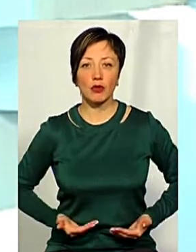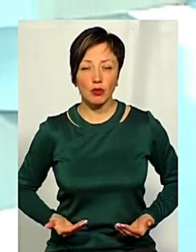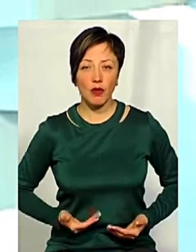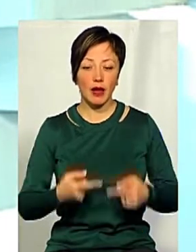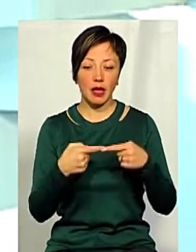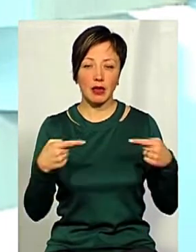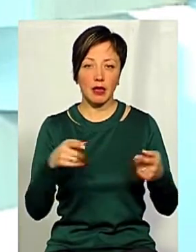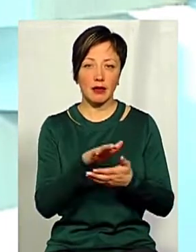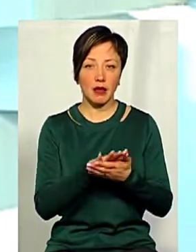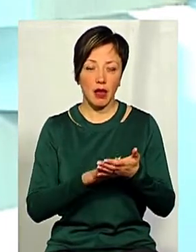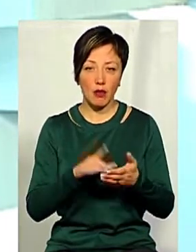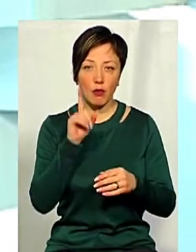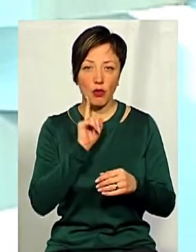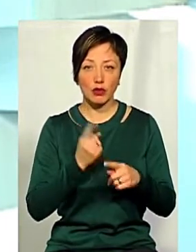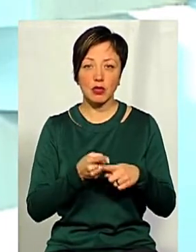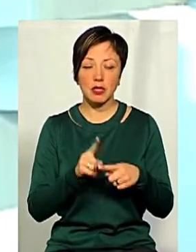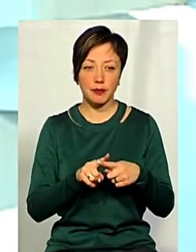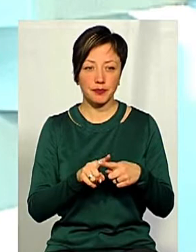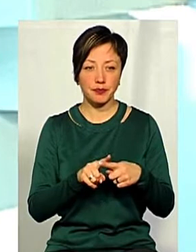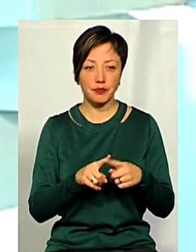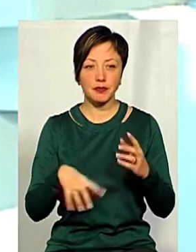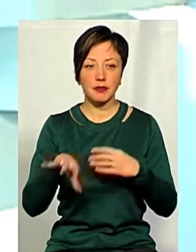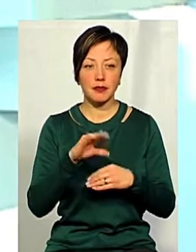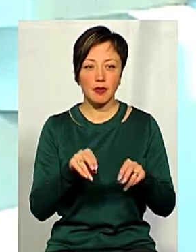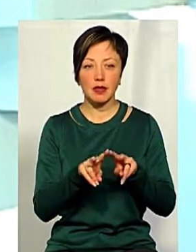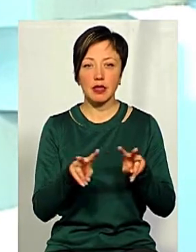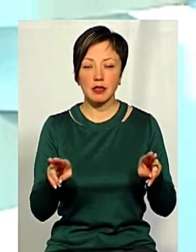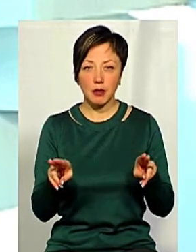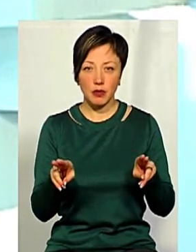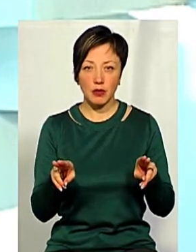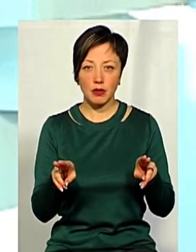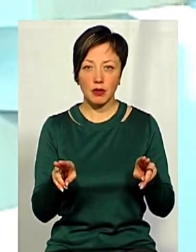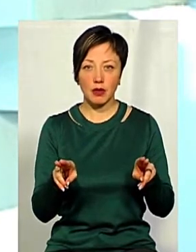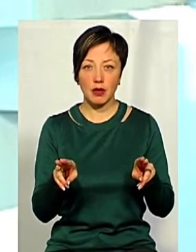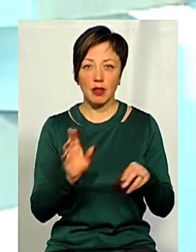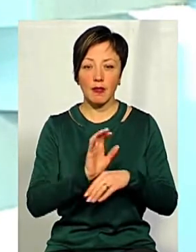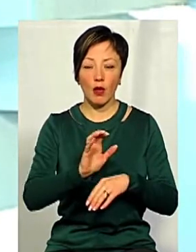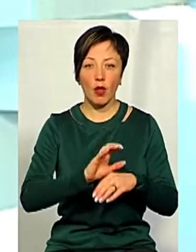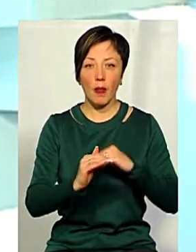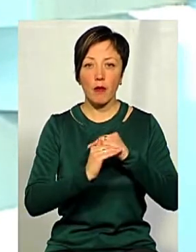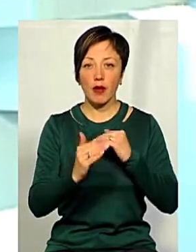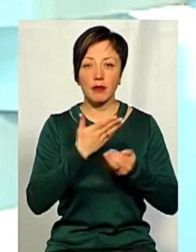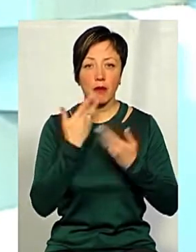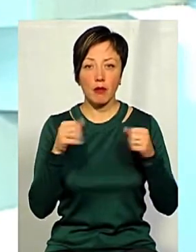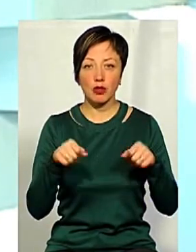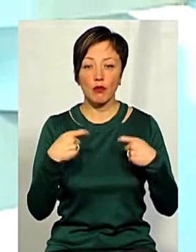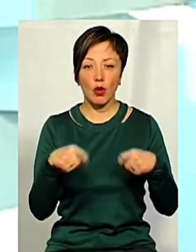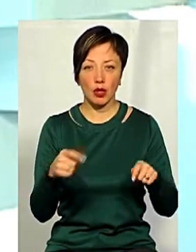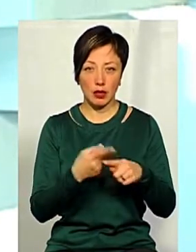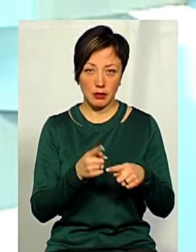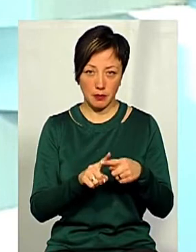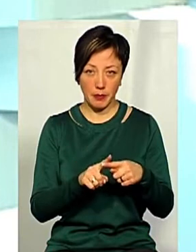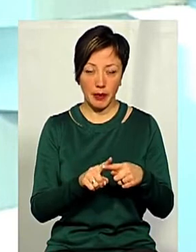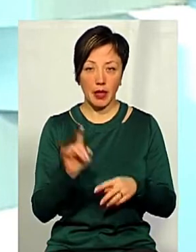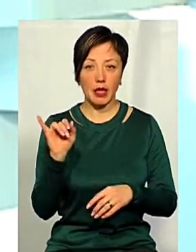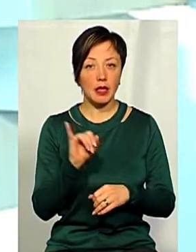так далі. Поки що це все так само надходить на полігон, тому що немає можливості продати цю фракцію.